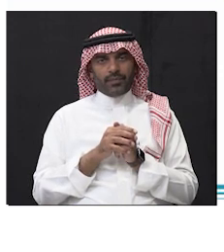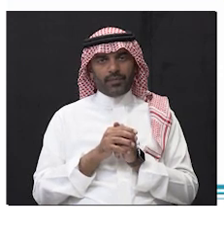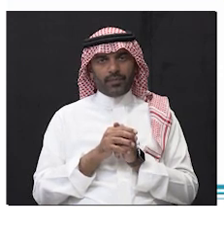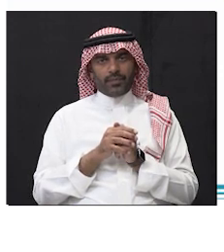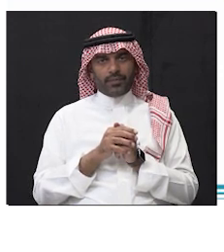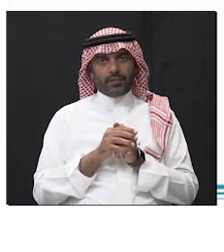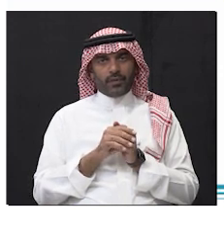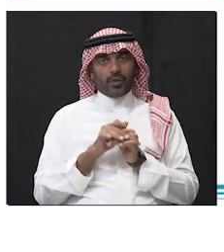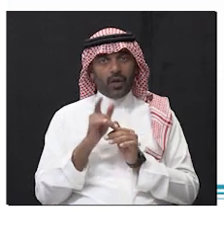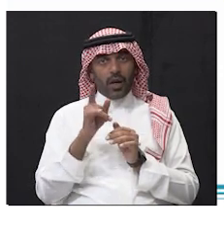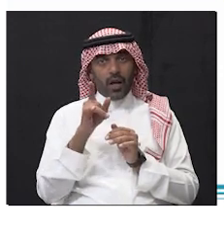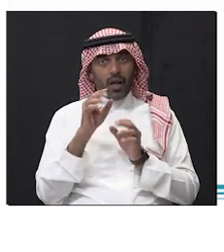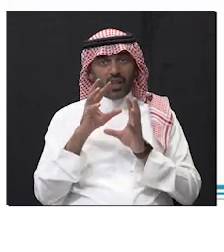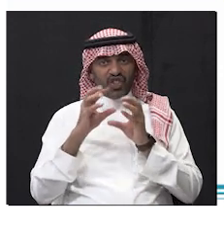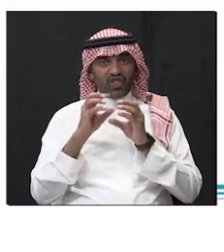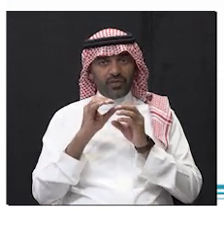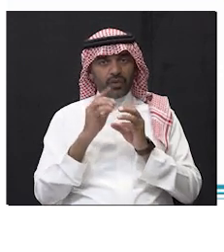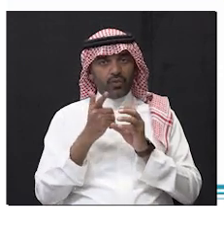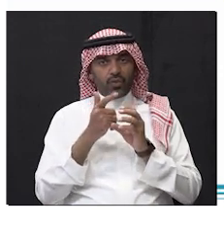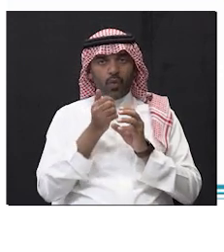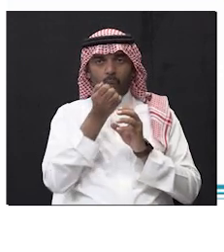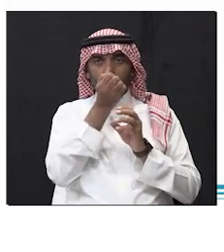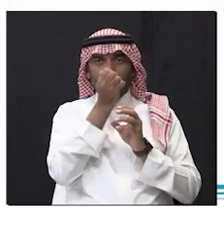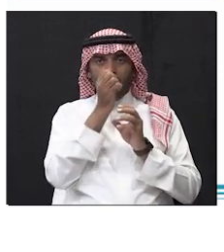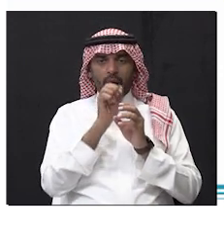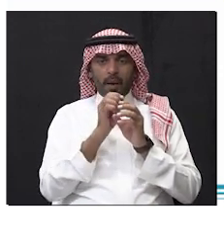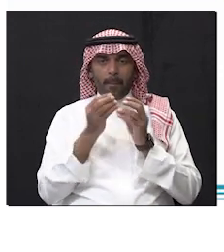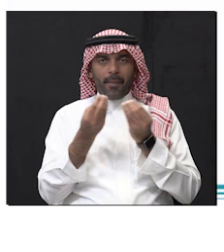بتصفية الغذاء.